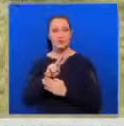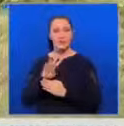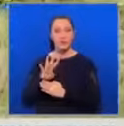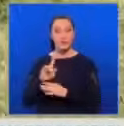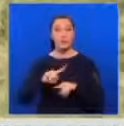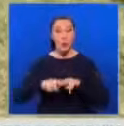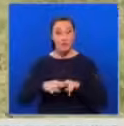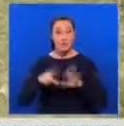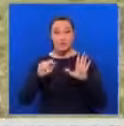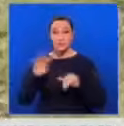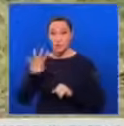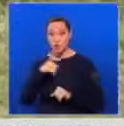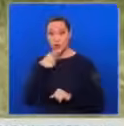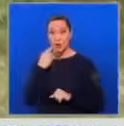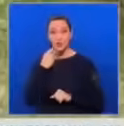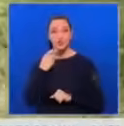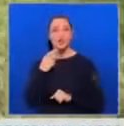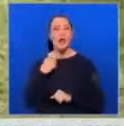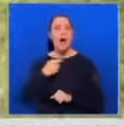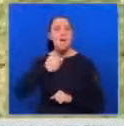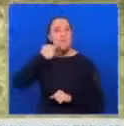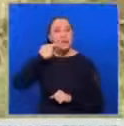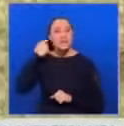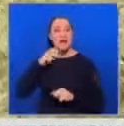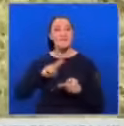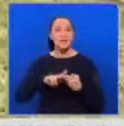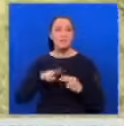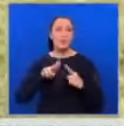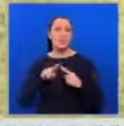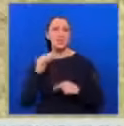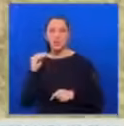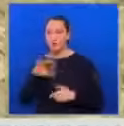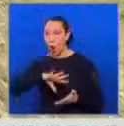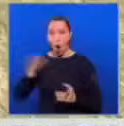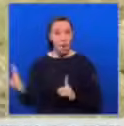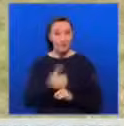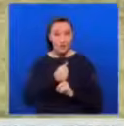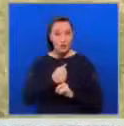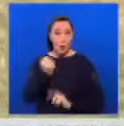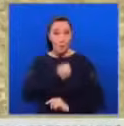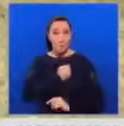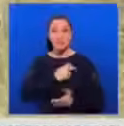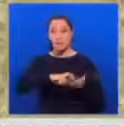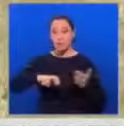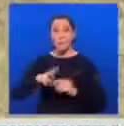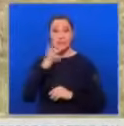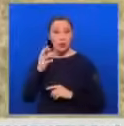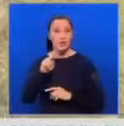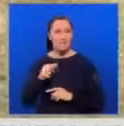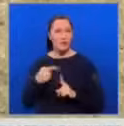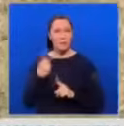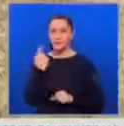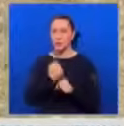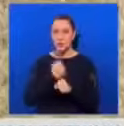ноември 74-годишният бръснар от велес панче жежовски е отвлечен и убит за дълг от 00 към един от